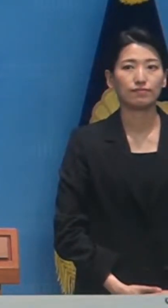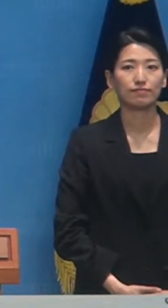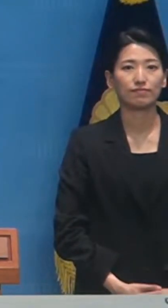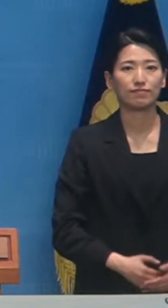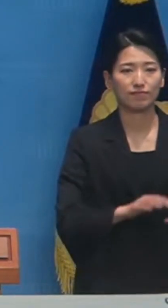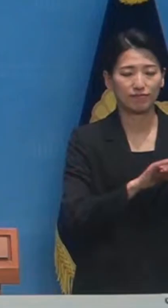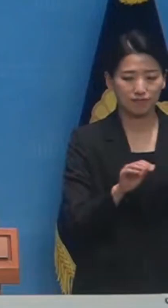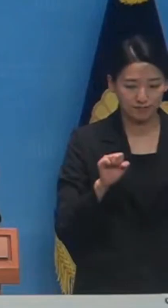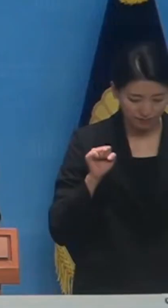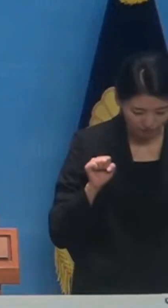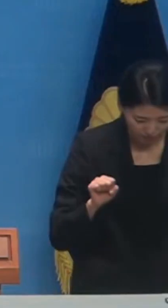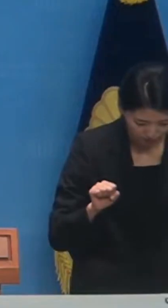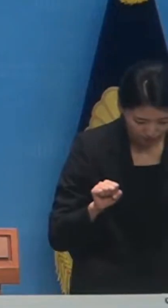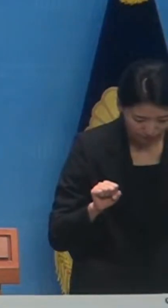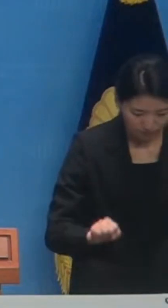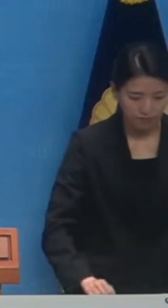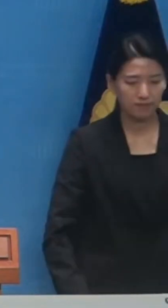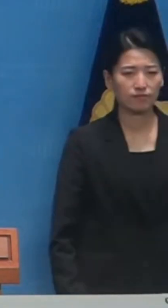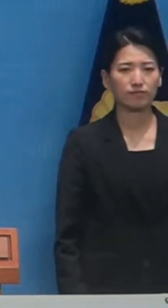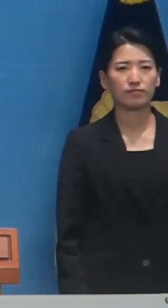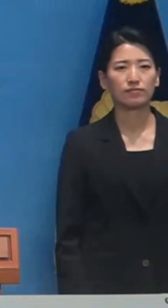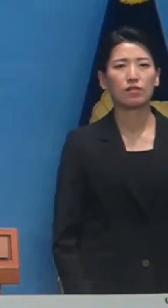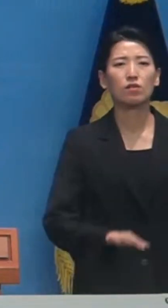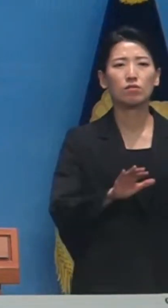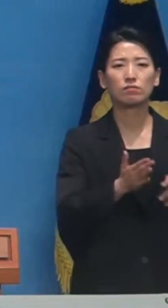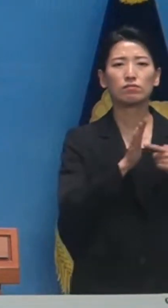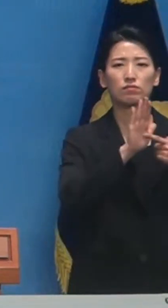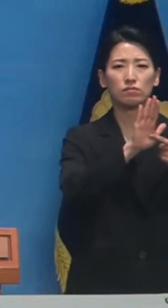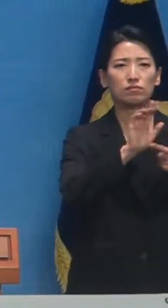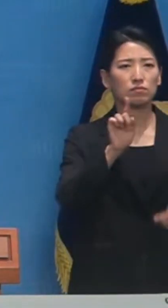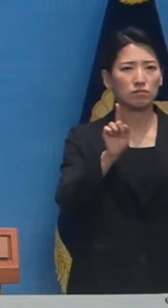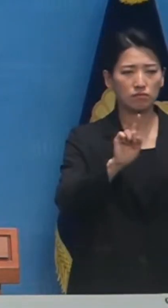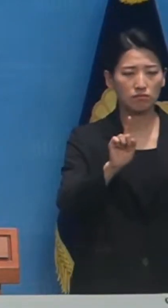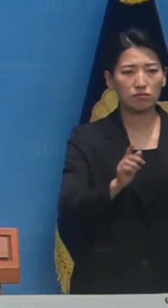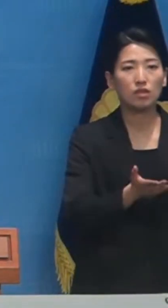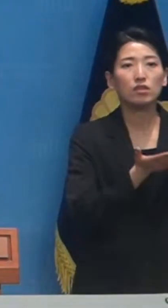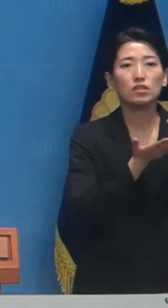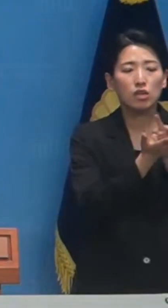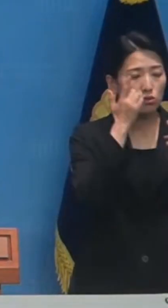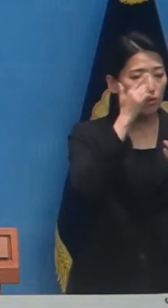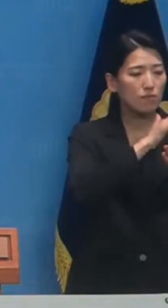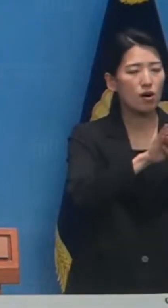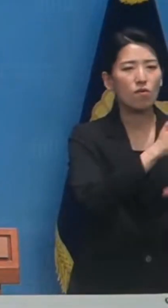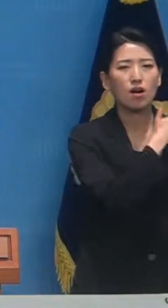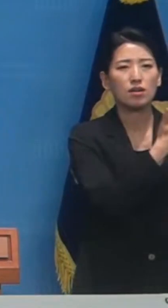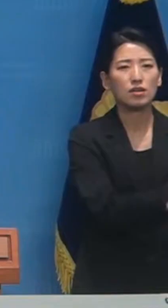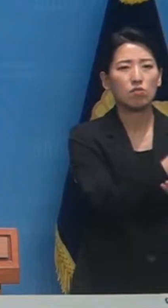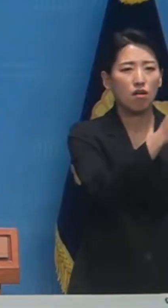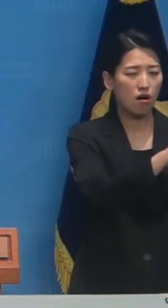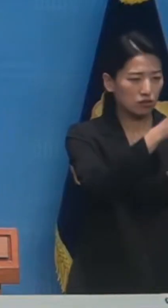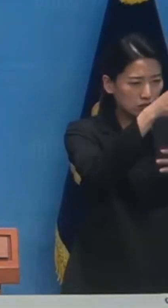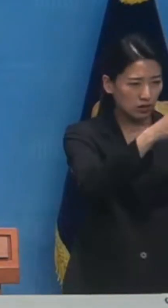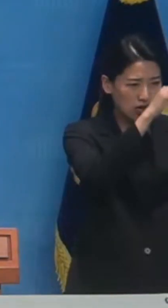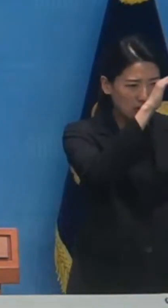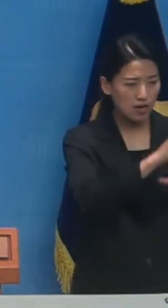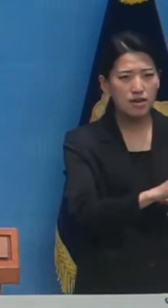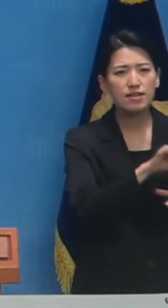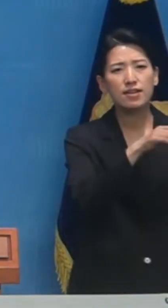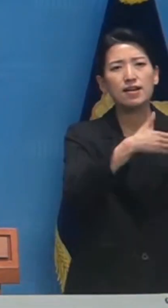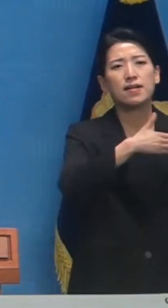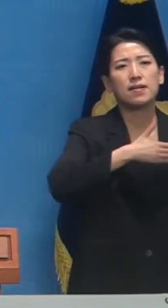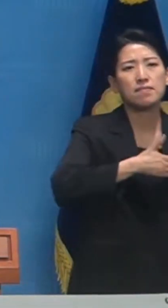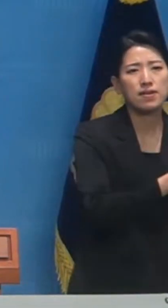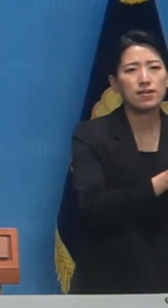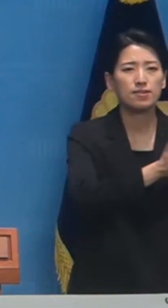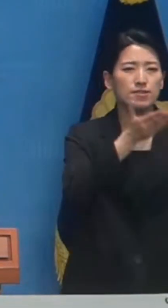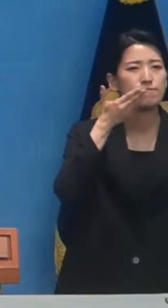바랍니다. 안녕하십니까. 오늘 이 자리는 제주 평화인권 헌장을 폐기 촉구를